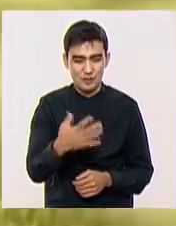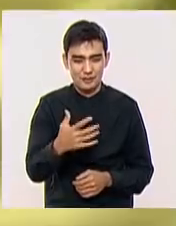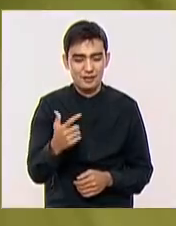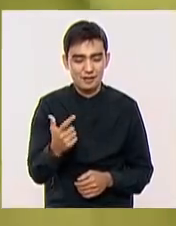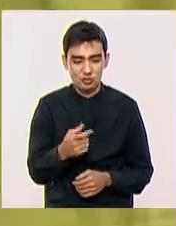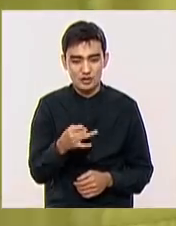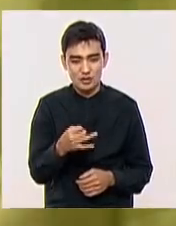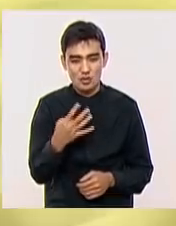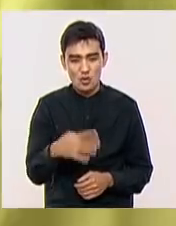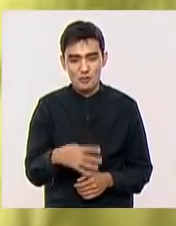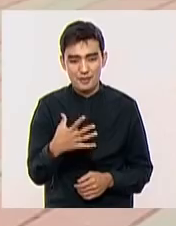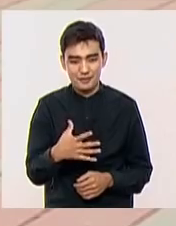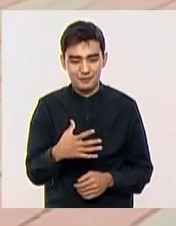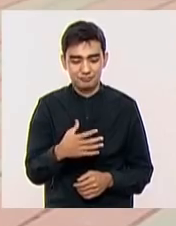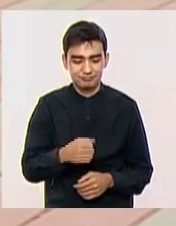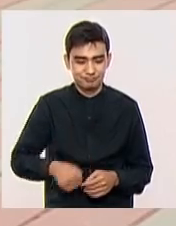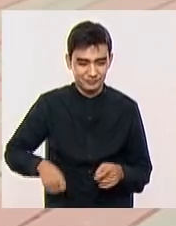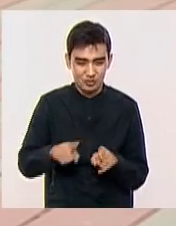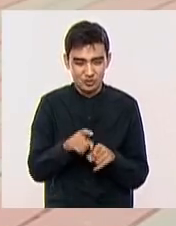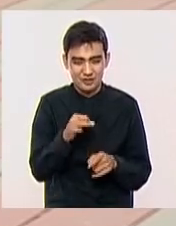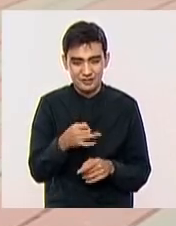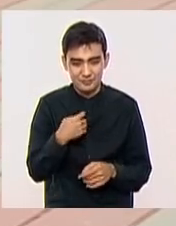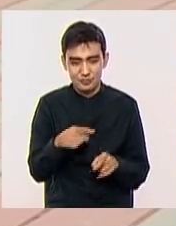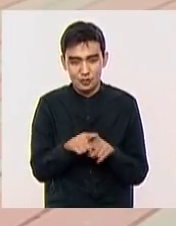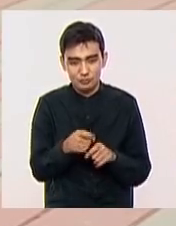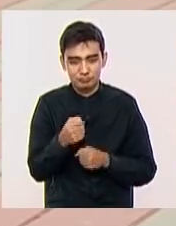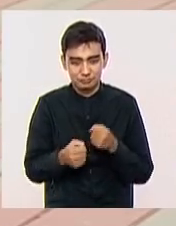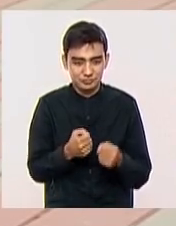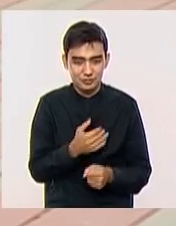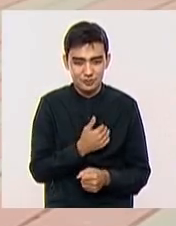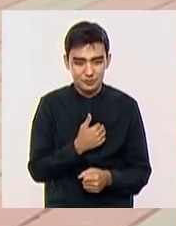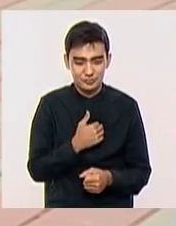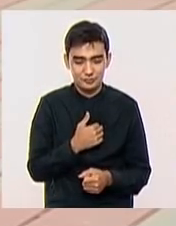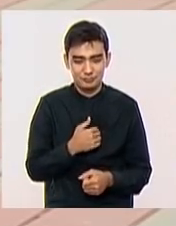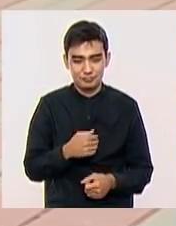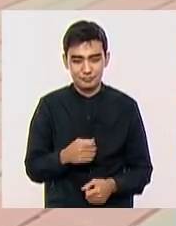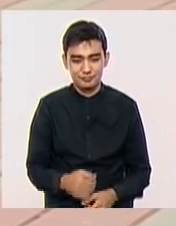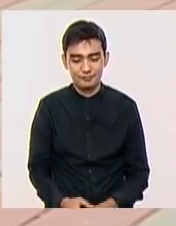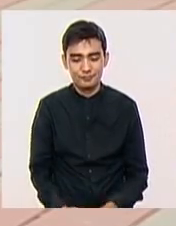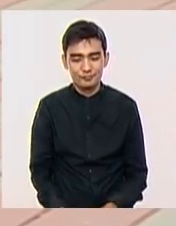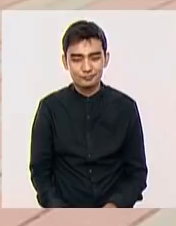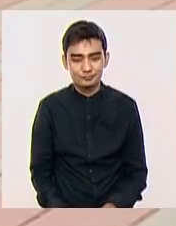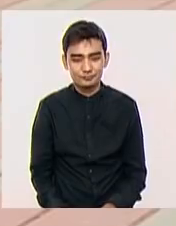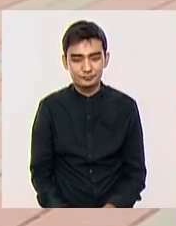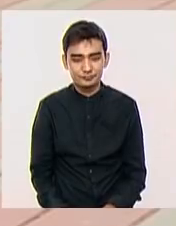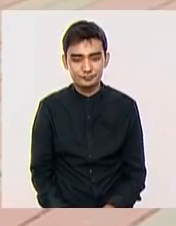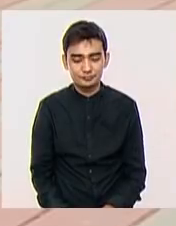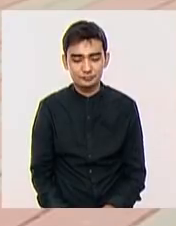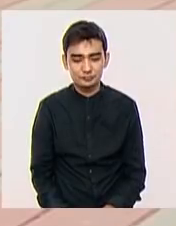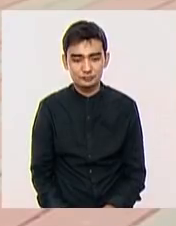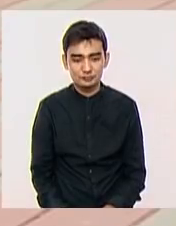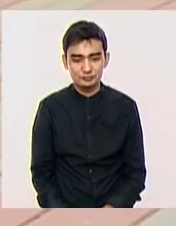вперед и 45 градусов назад. Пожалуй, и я займусь скандинавской ходьбой. Индира Акакимова, Информбюро,